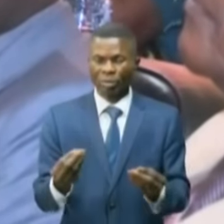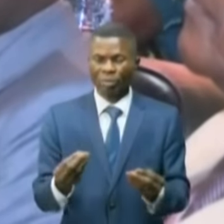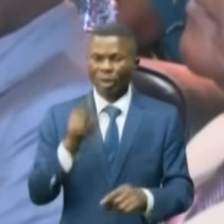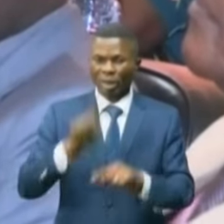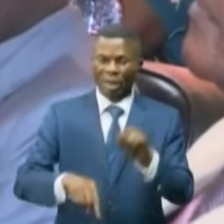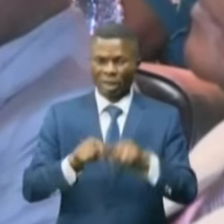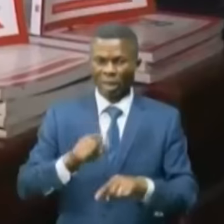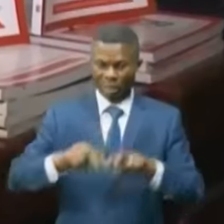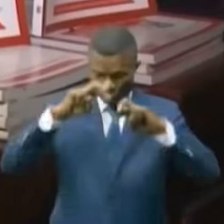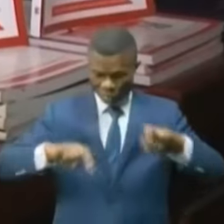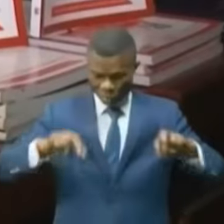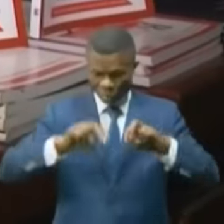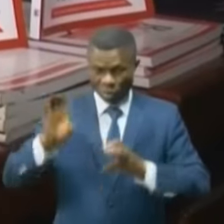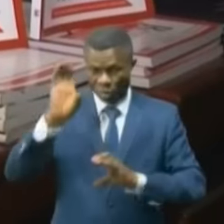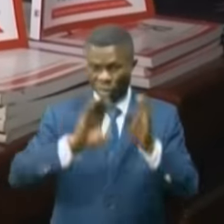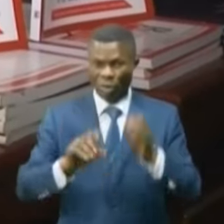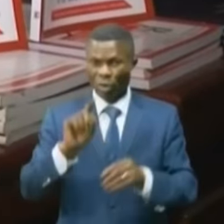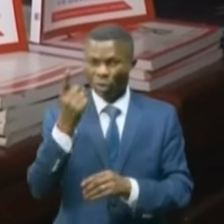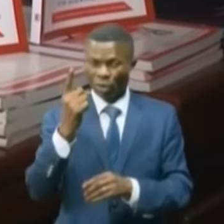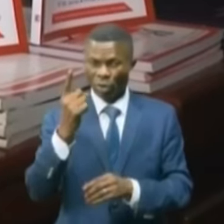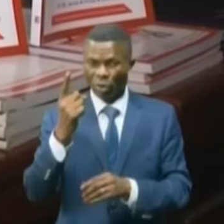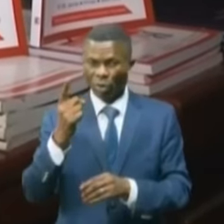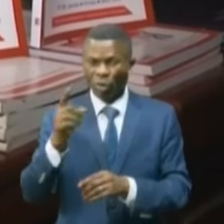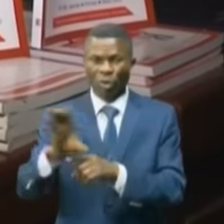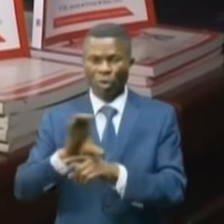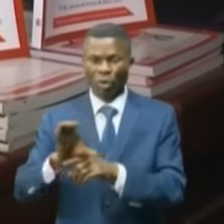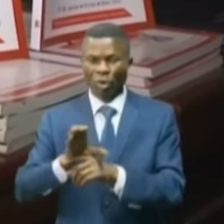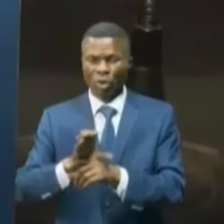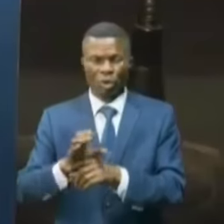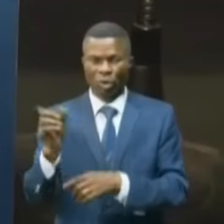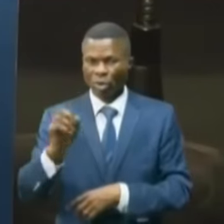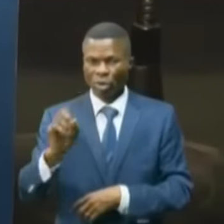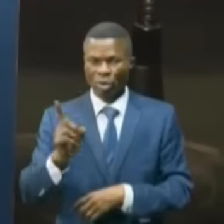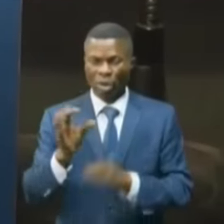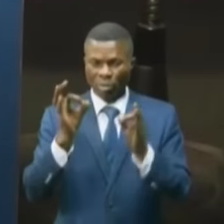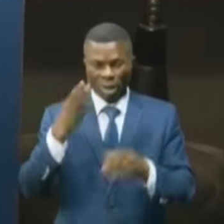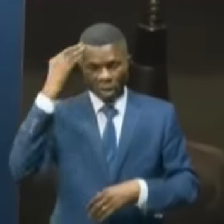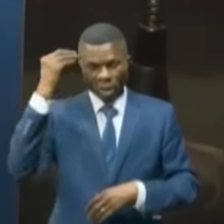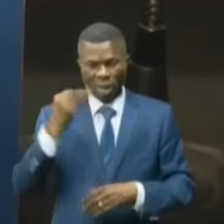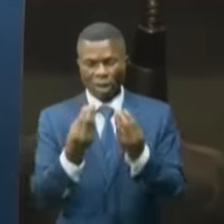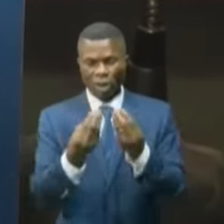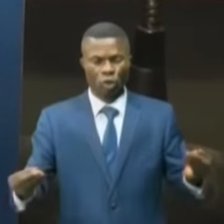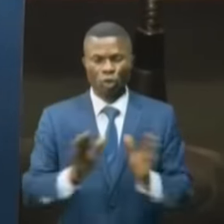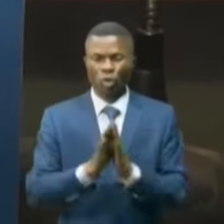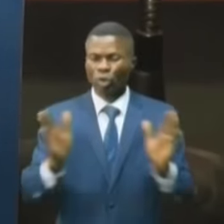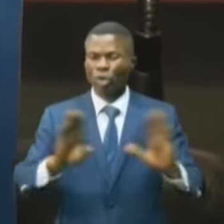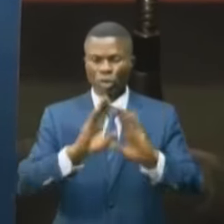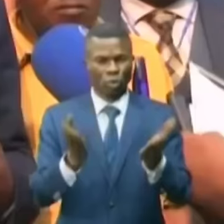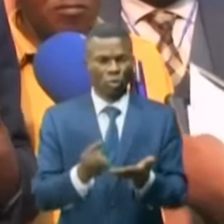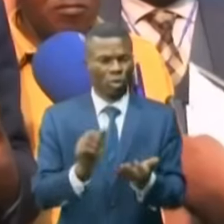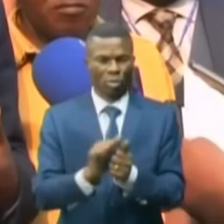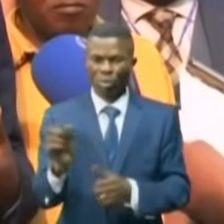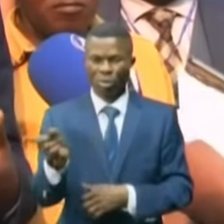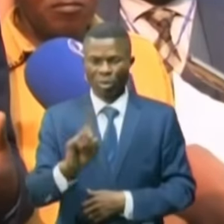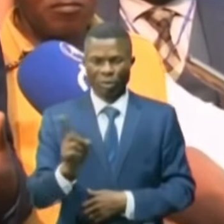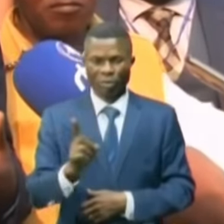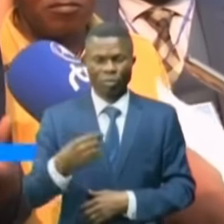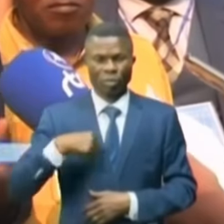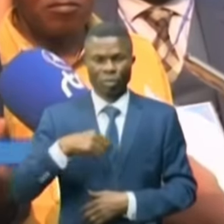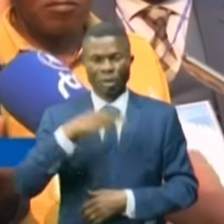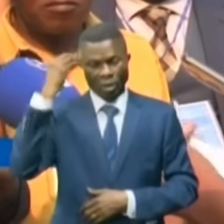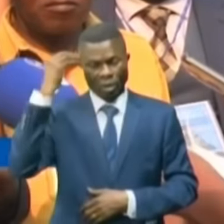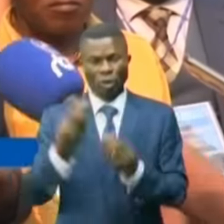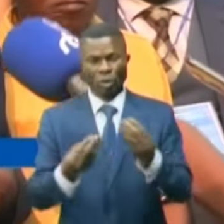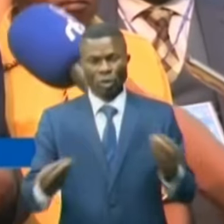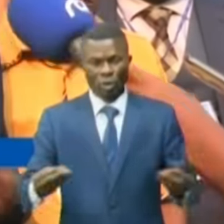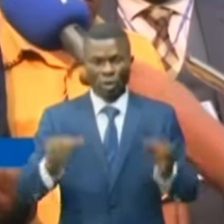une recherche seulement avec une discipline et espérer résoudre totalement le problème. Et on espère que les